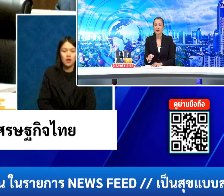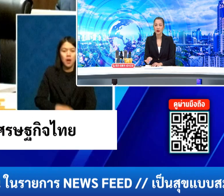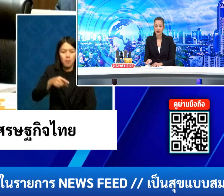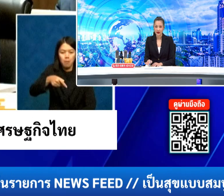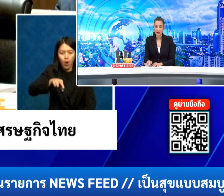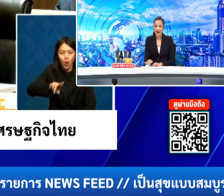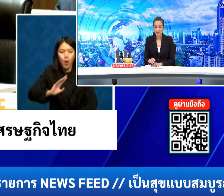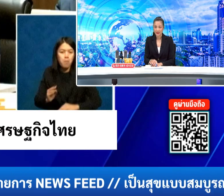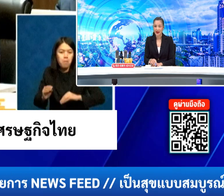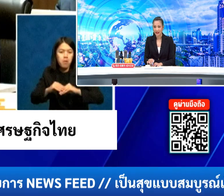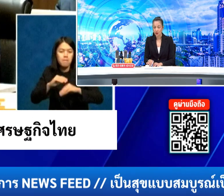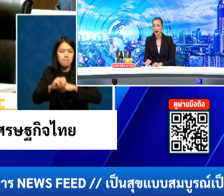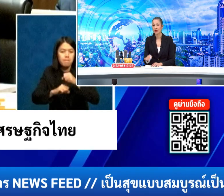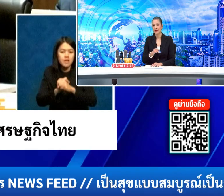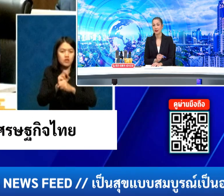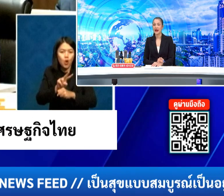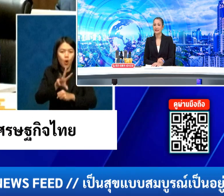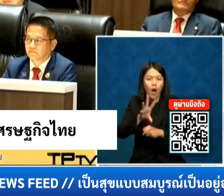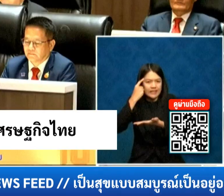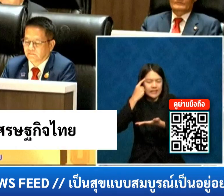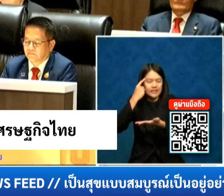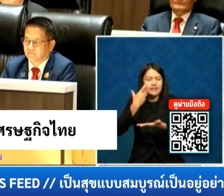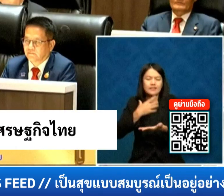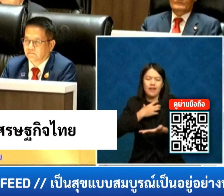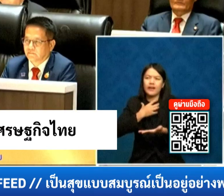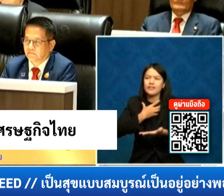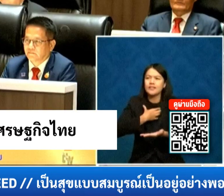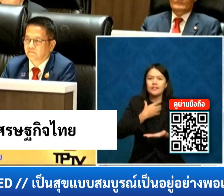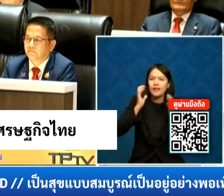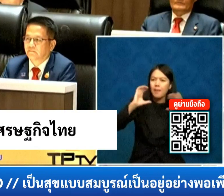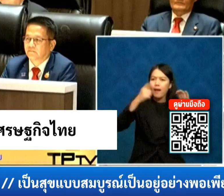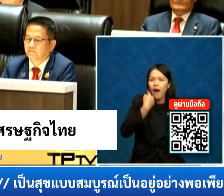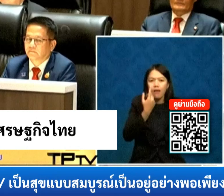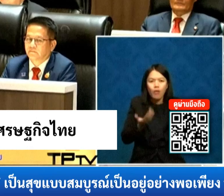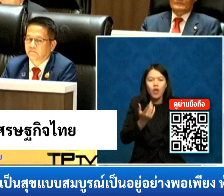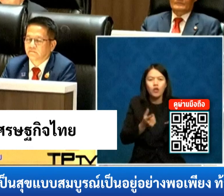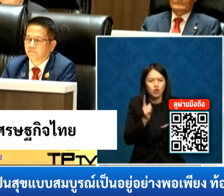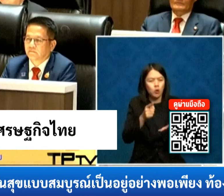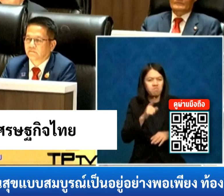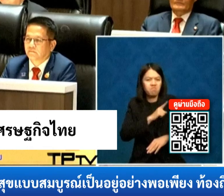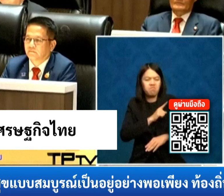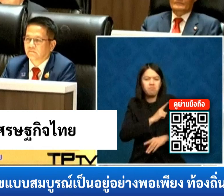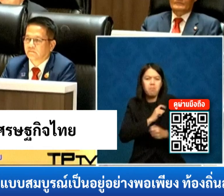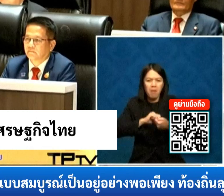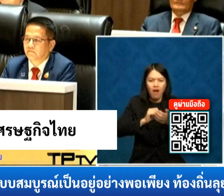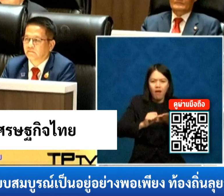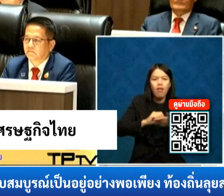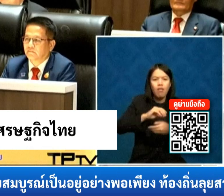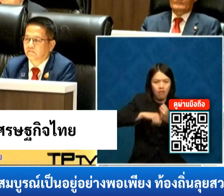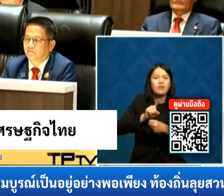เดี๋ยวไปฟังคุณธีรชัยอภิปรายบางช่วงบางตอนกันหน่อยค่ะ ให้เป็นรัฐบาลก็แล้วแต่ก็ต้องกลับมาเพื่อที่แก้ปัญหาเศรษฐกิ